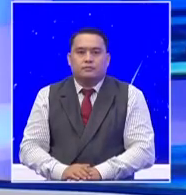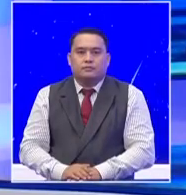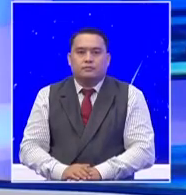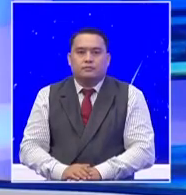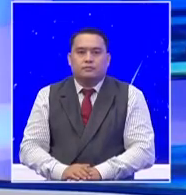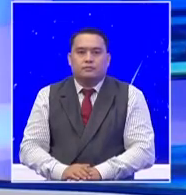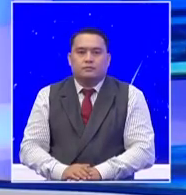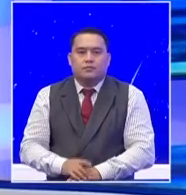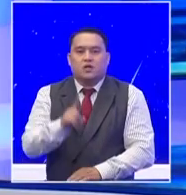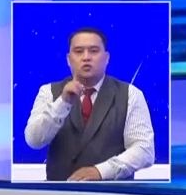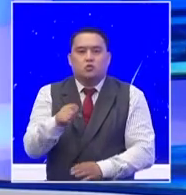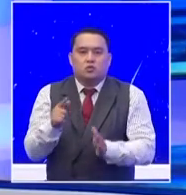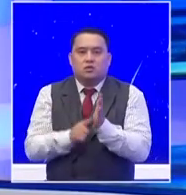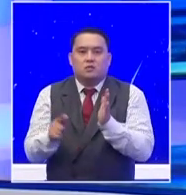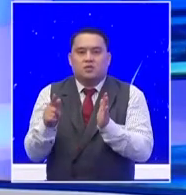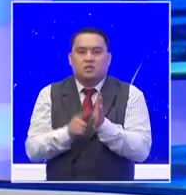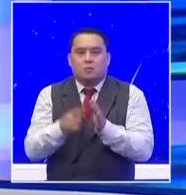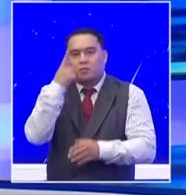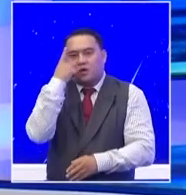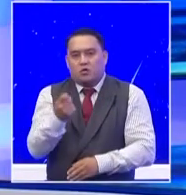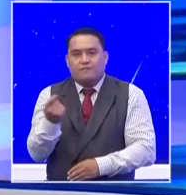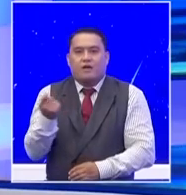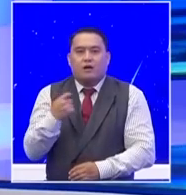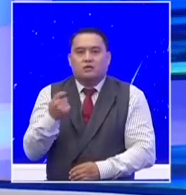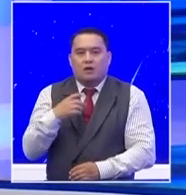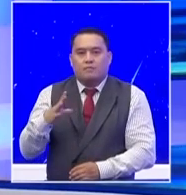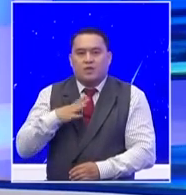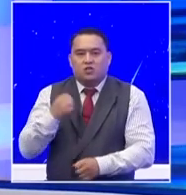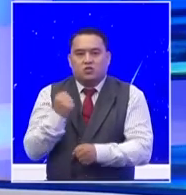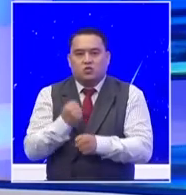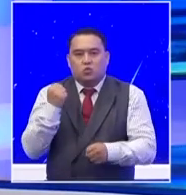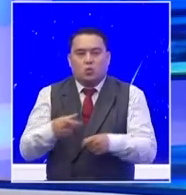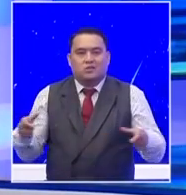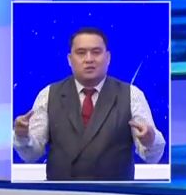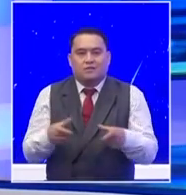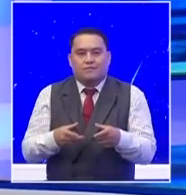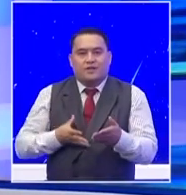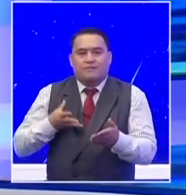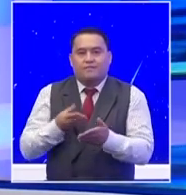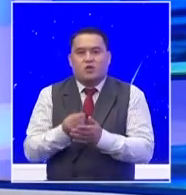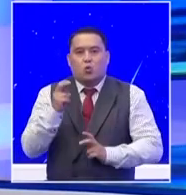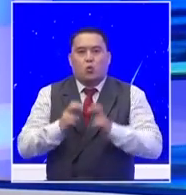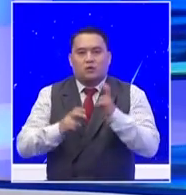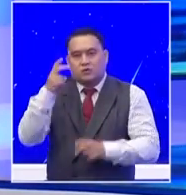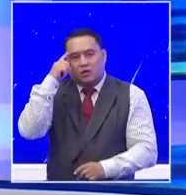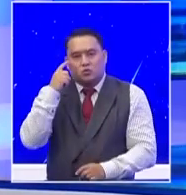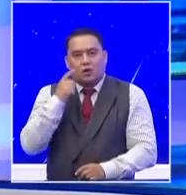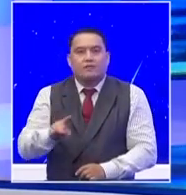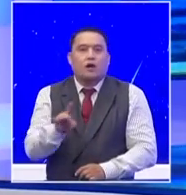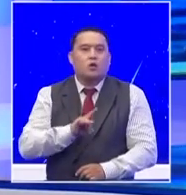К другим темам. 177 предупреждений в минувшие выходные в период жесткого локдауна выписали предприятиям Коксулского